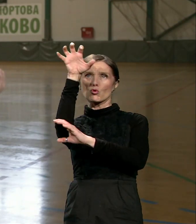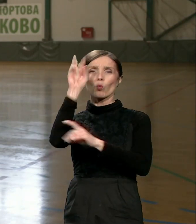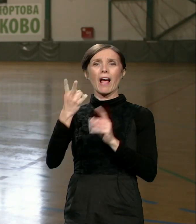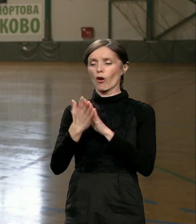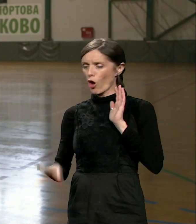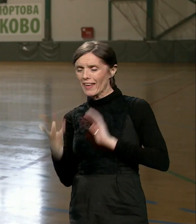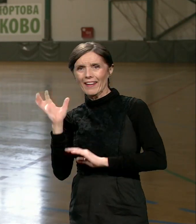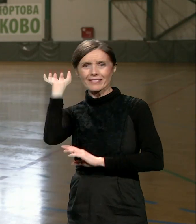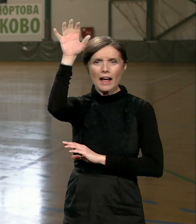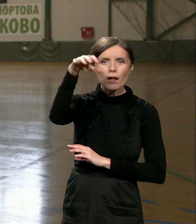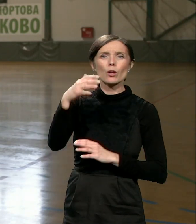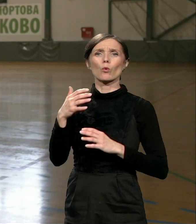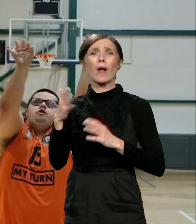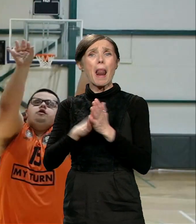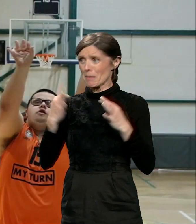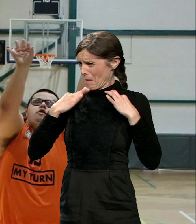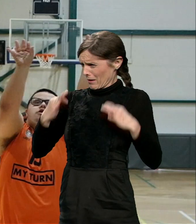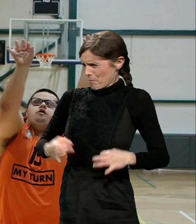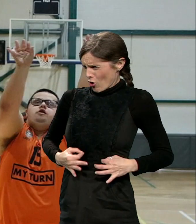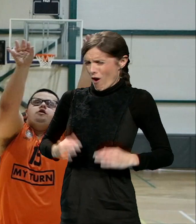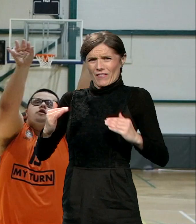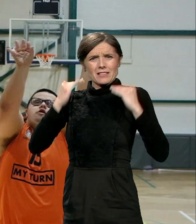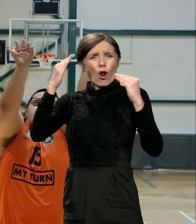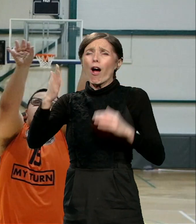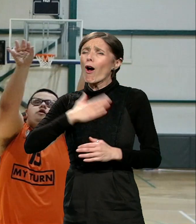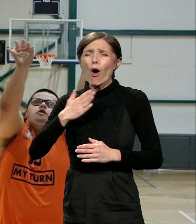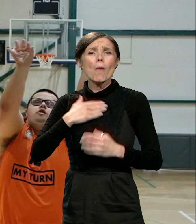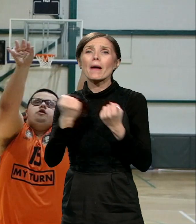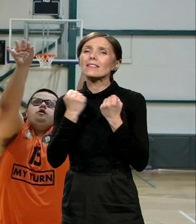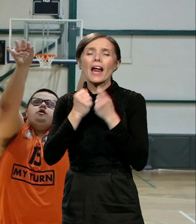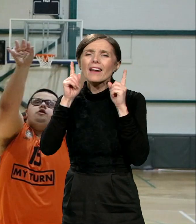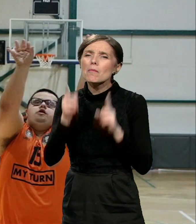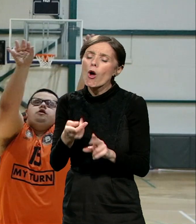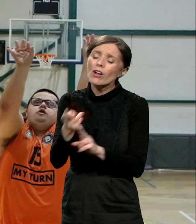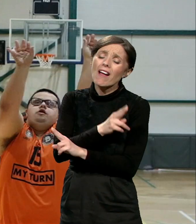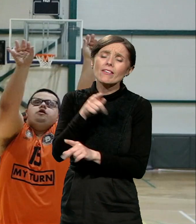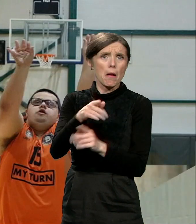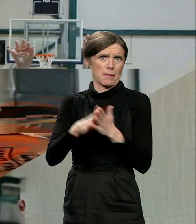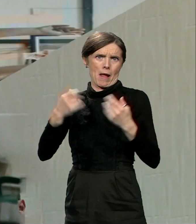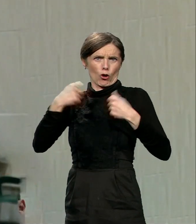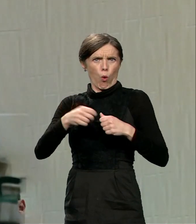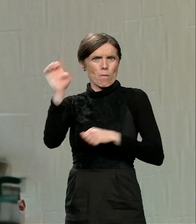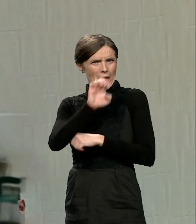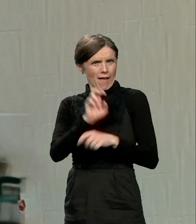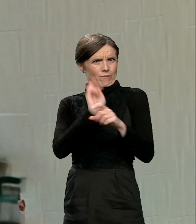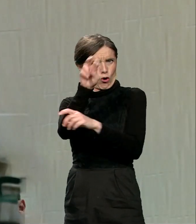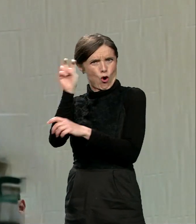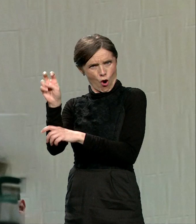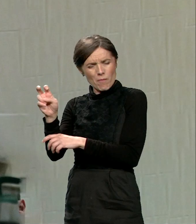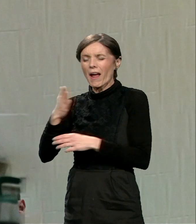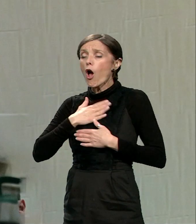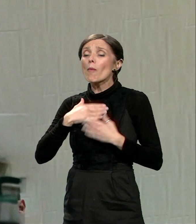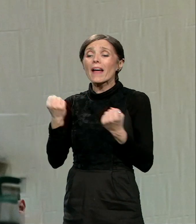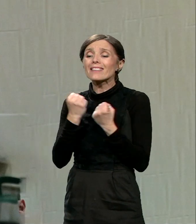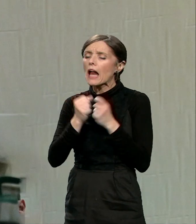i kad smo profesionalci i kada igramo košarku za klubove, evropske klubove, dođemo na trening i